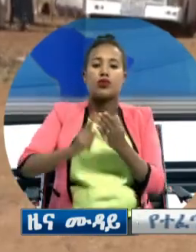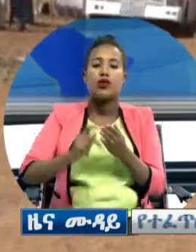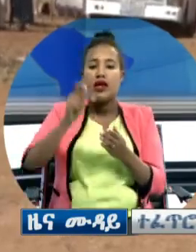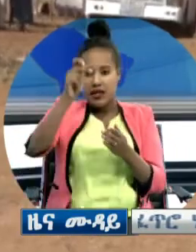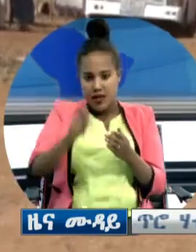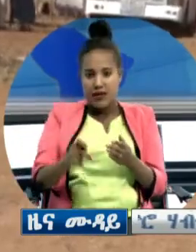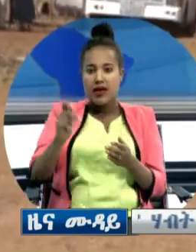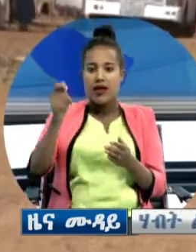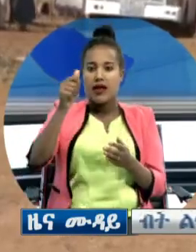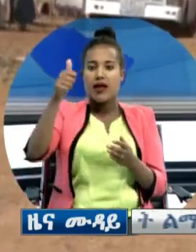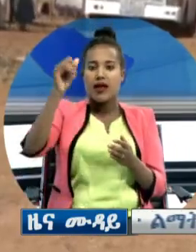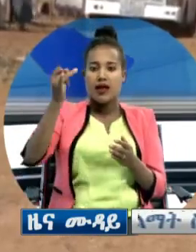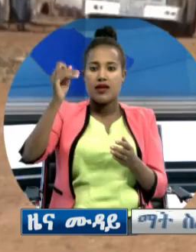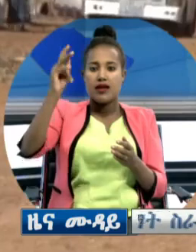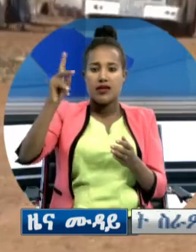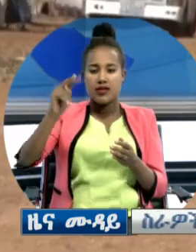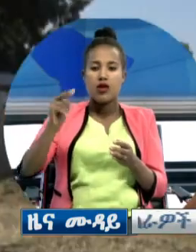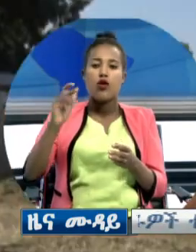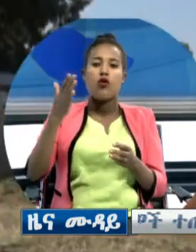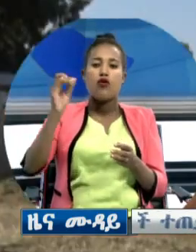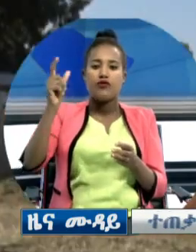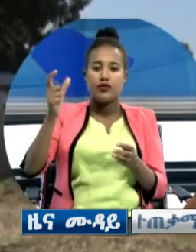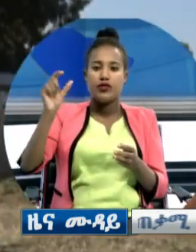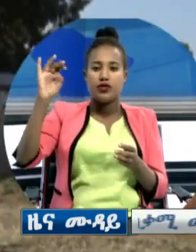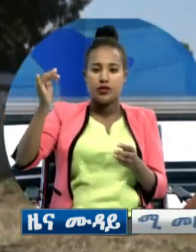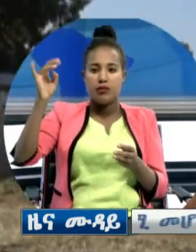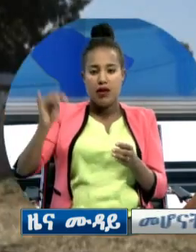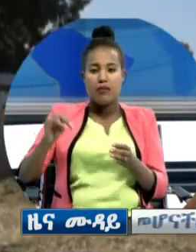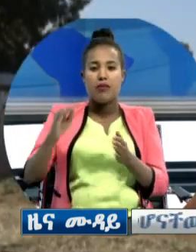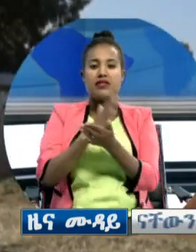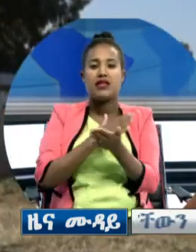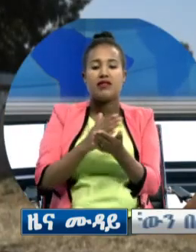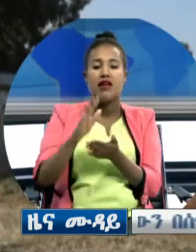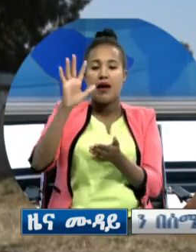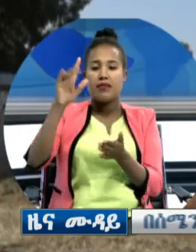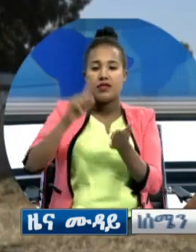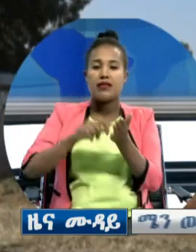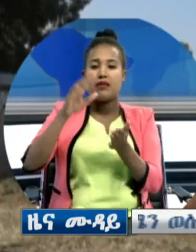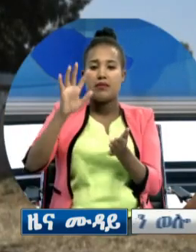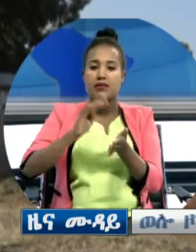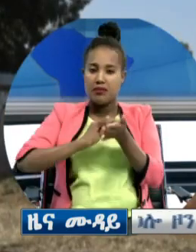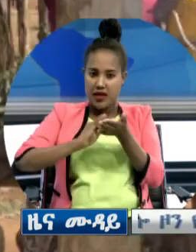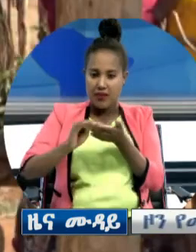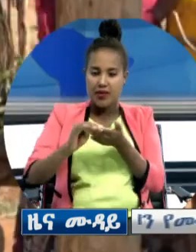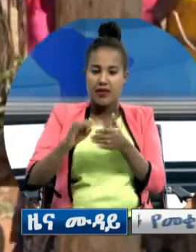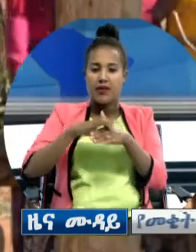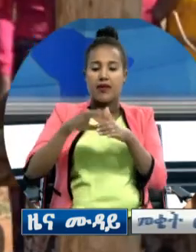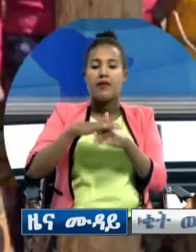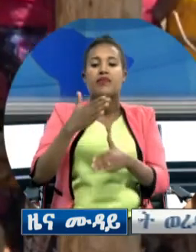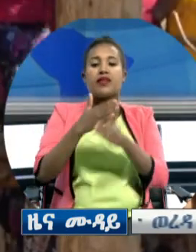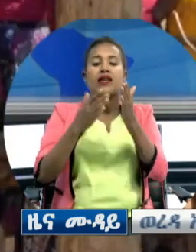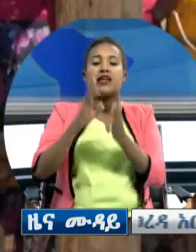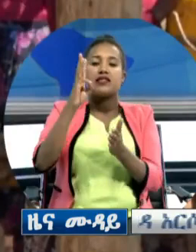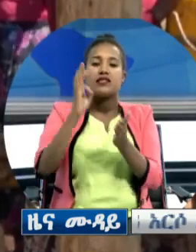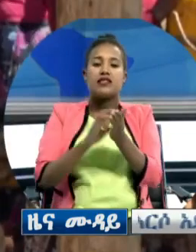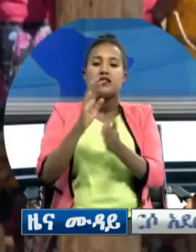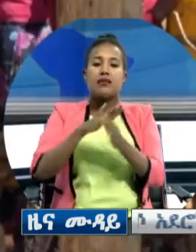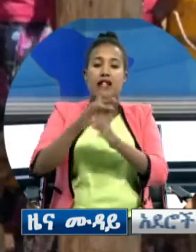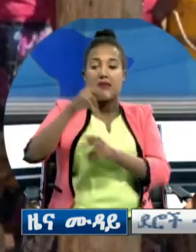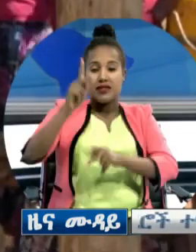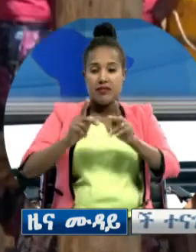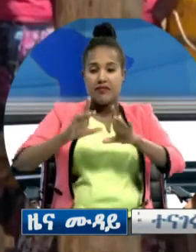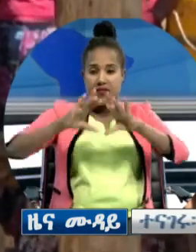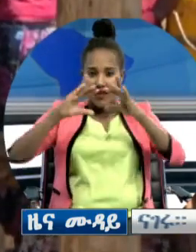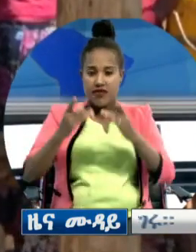ኤልያስ ወረዳ ጎፍጭማ ቀበሌ ህብረተሰቡን በማሳተፍ በ5.5 ሚሊዮን ብር በሆነ ወጪ ገንብቶ ከ6000 በላይ የሚሆነውን የህብረተሰብ